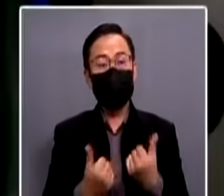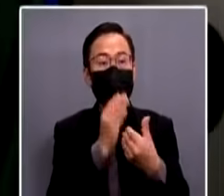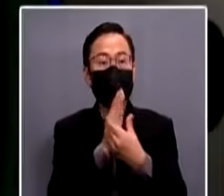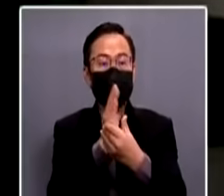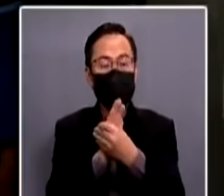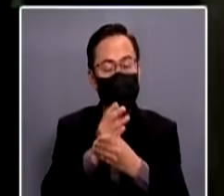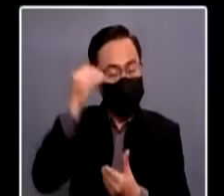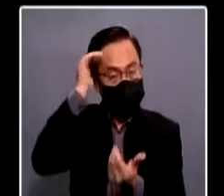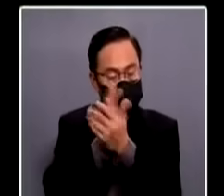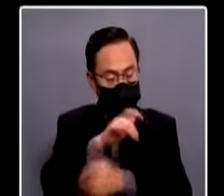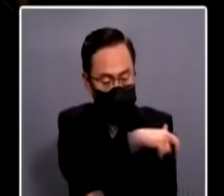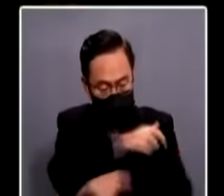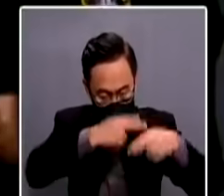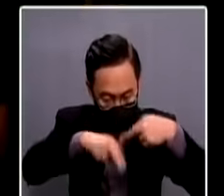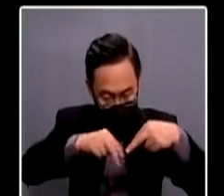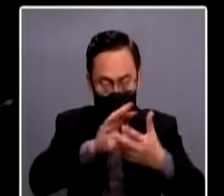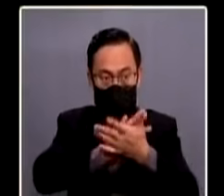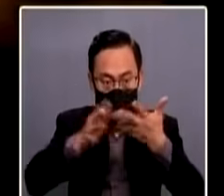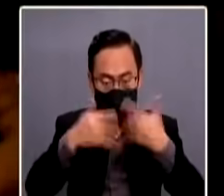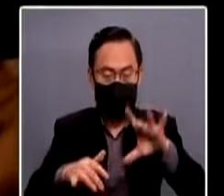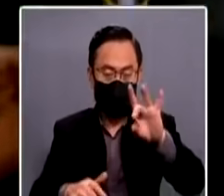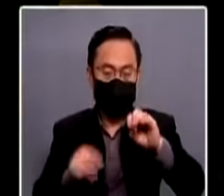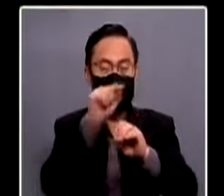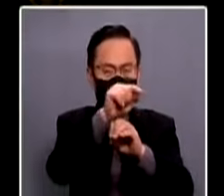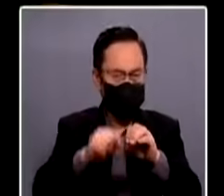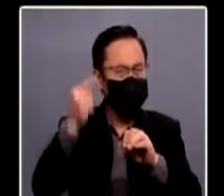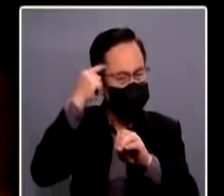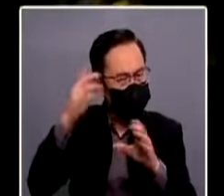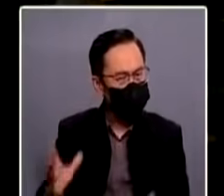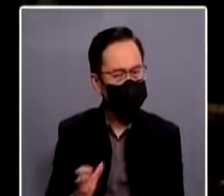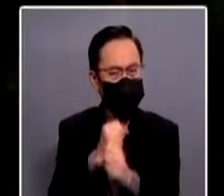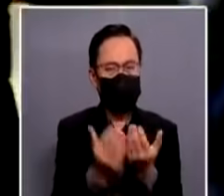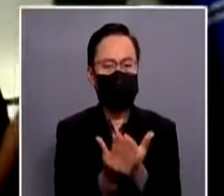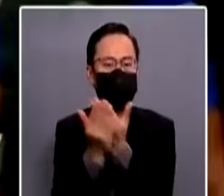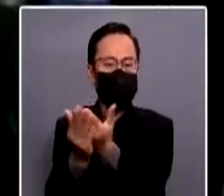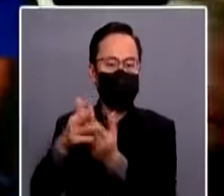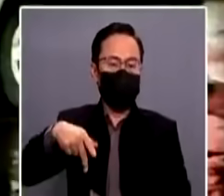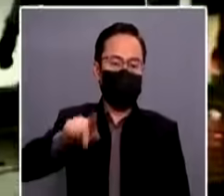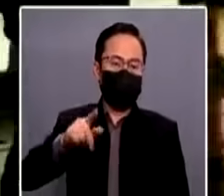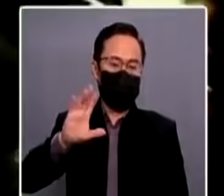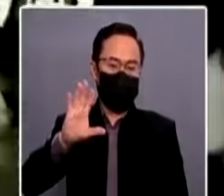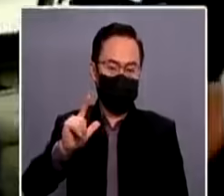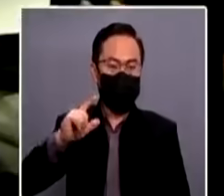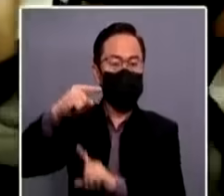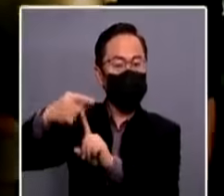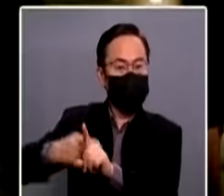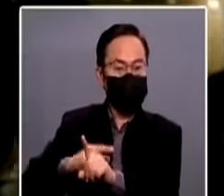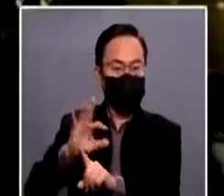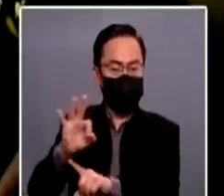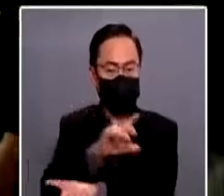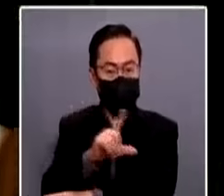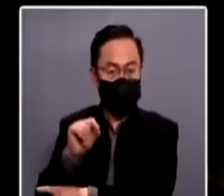ำรวจกองปราบบอกว่าตอนนี้คืบหน้าไปมากกว่า 80% แล้วนะคะแล้วคิดว่าจะสามารถสรุปสำนวนส่งให้ปปช.ได้ภายในวันที่24กันยายนนี้นะ